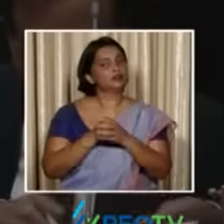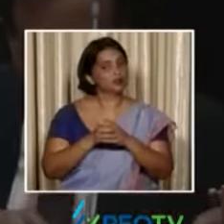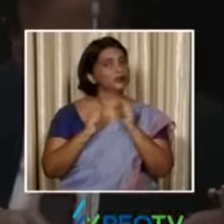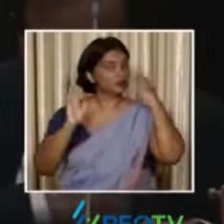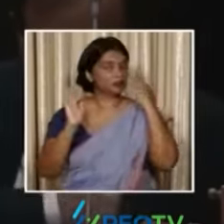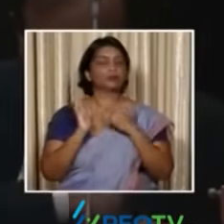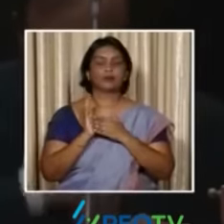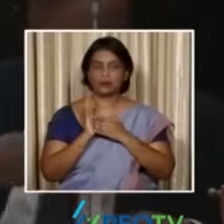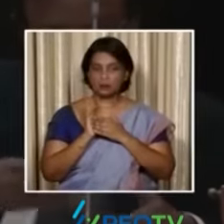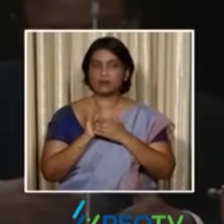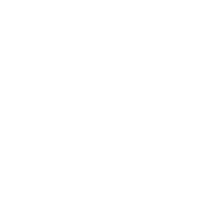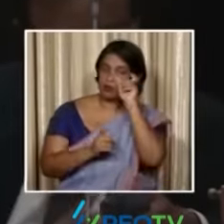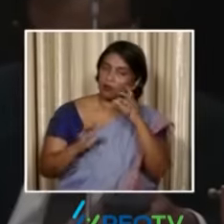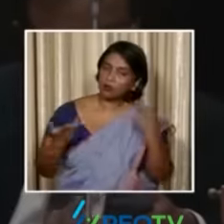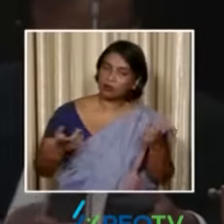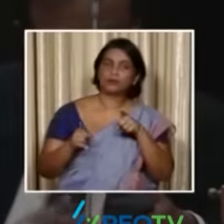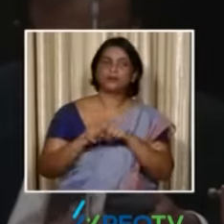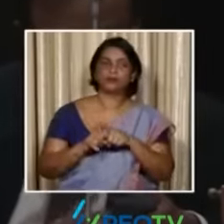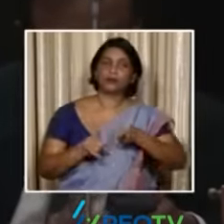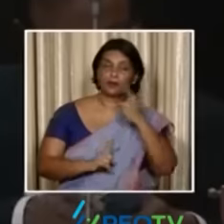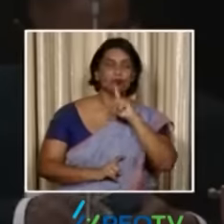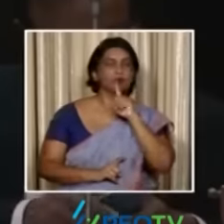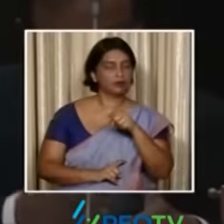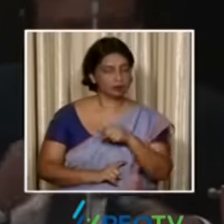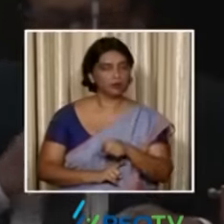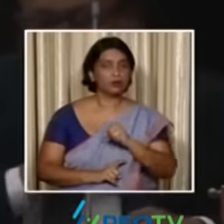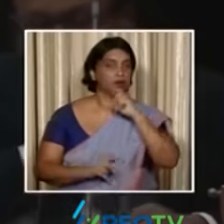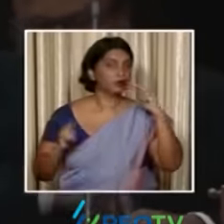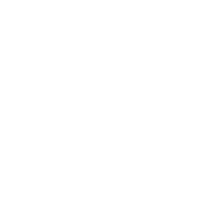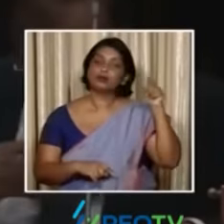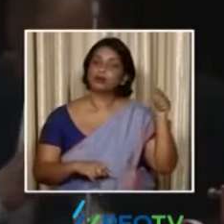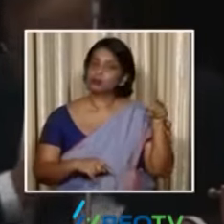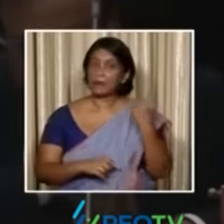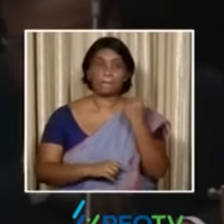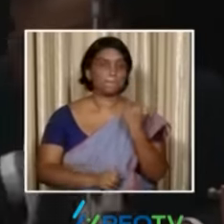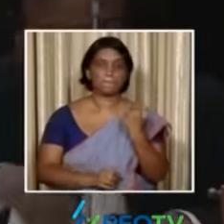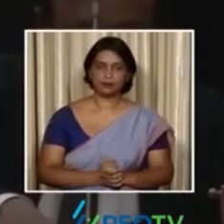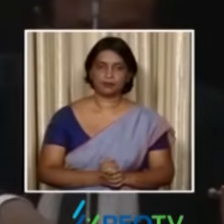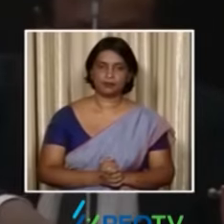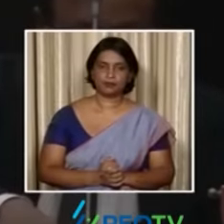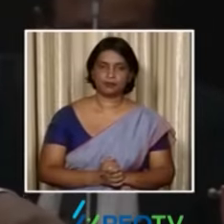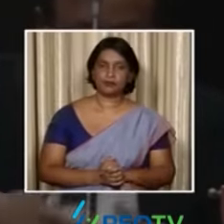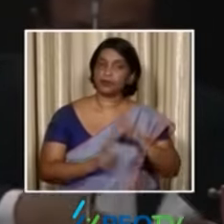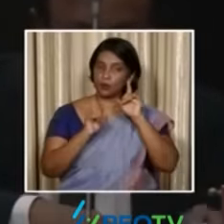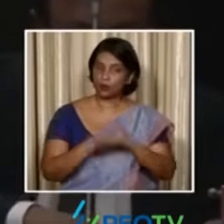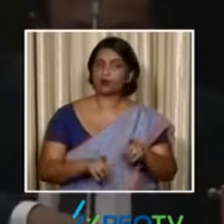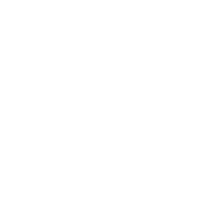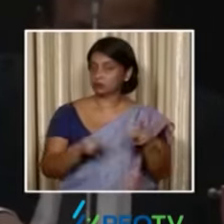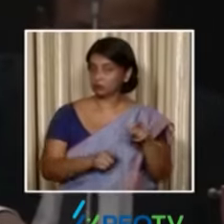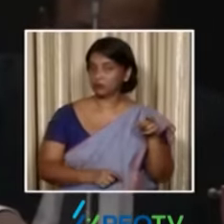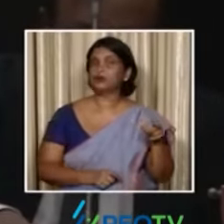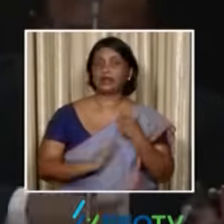කටයුතු සම්බන්ධයෙන් සොයා බැලීමට හෝ නියෝග කිරීමට ශ්‍රේෂ්ඨාධිකරණයට බලයක් නොමැති. එබැවින් වාරණ